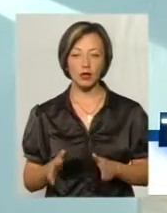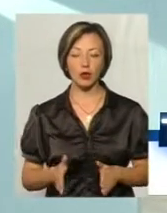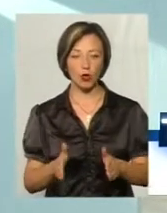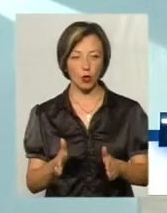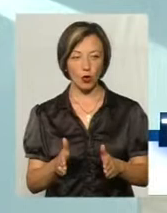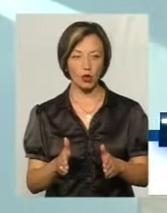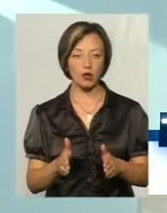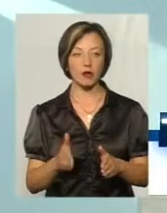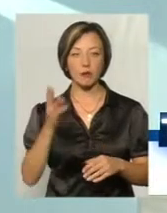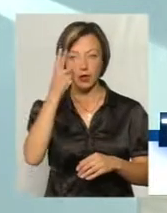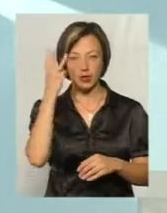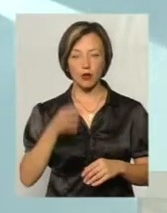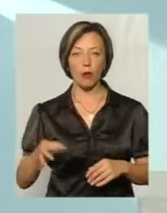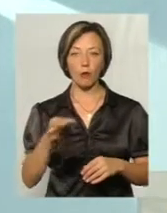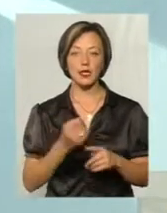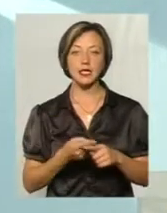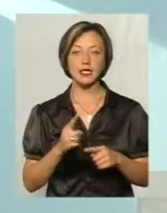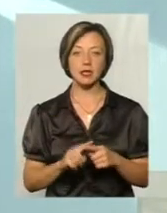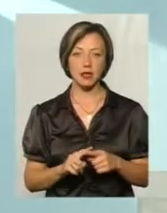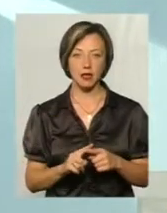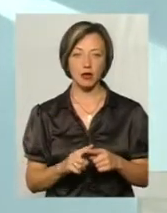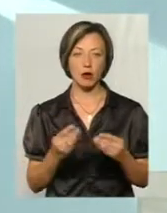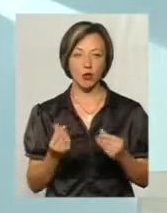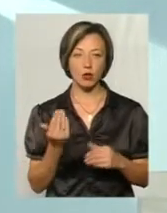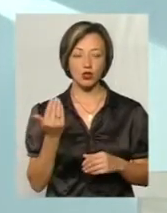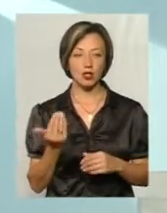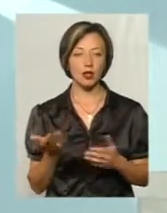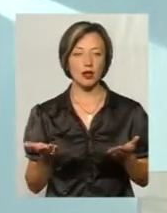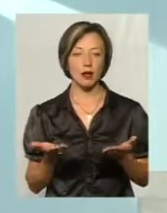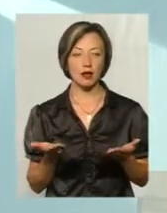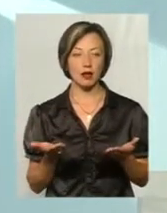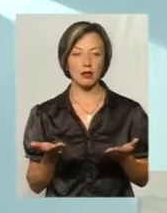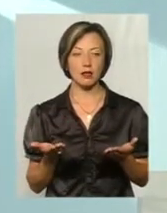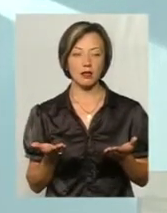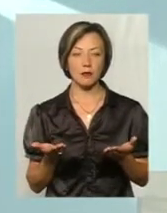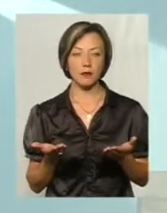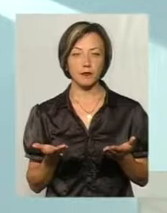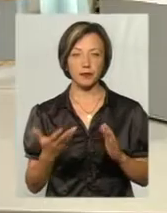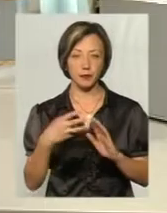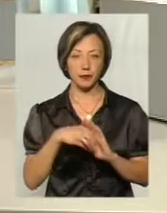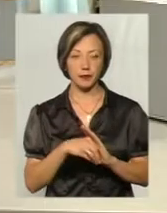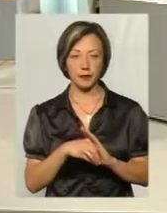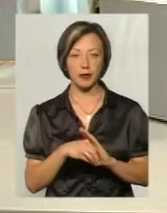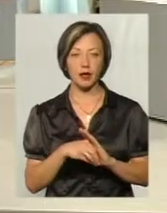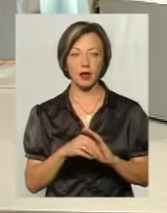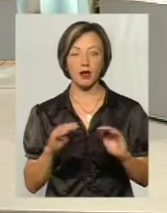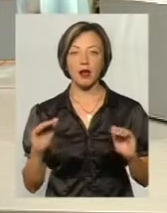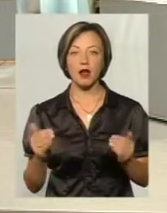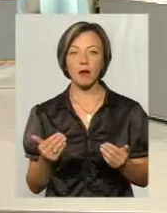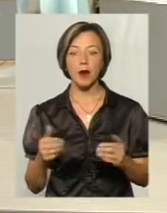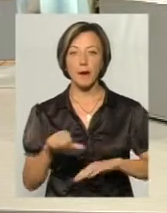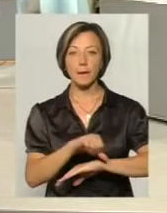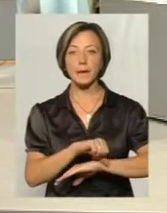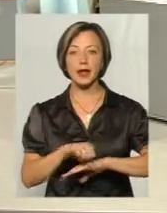дороги у Хмельницькій області, це кошти, які будуть фінансуватися в рамках митного